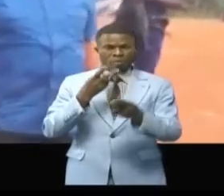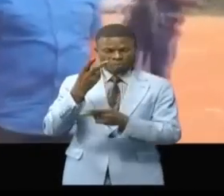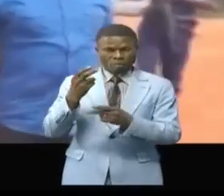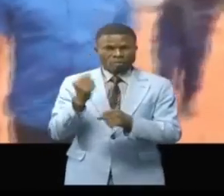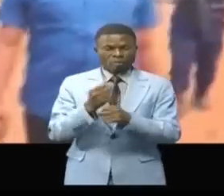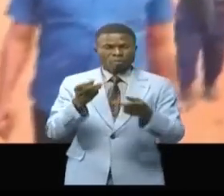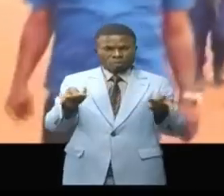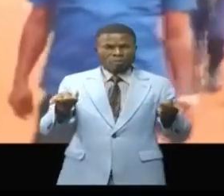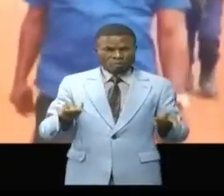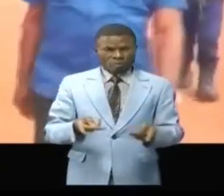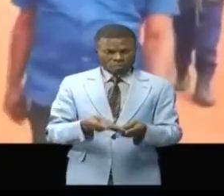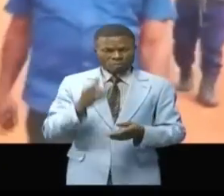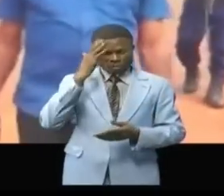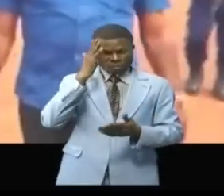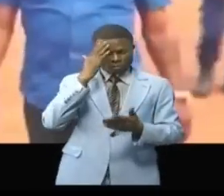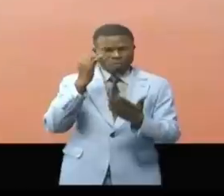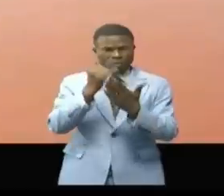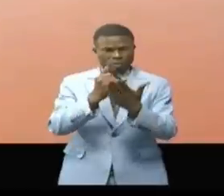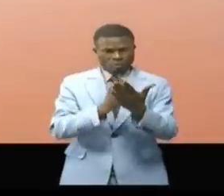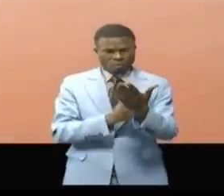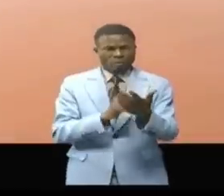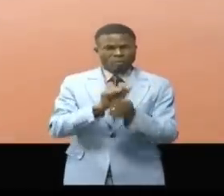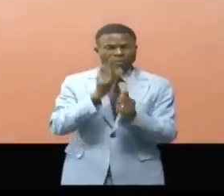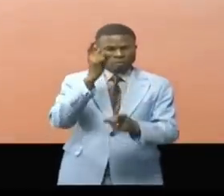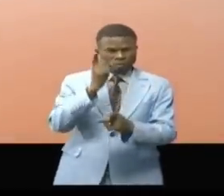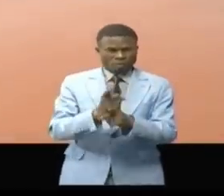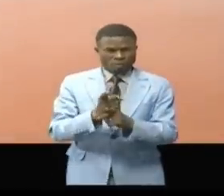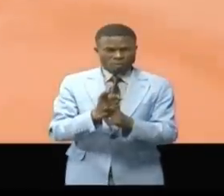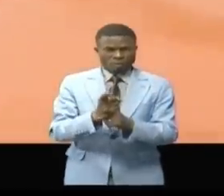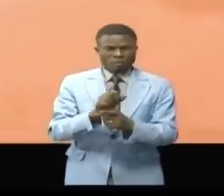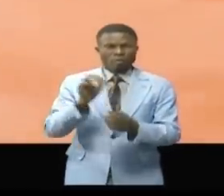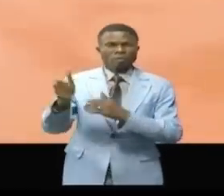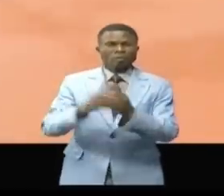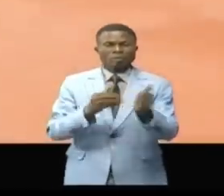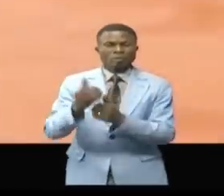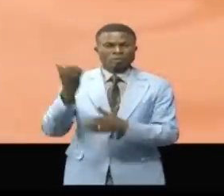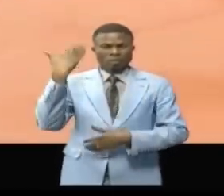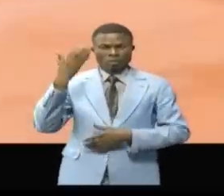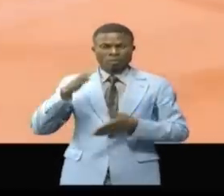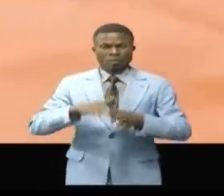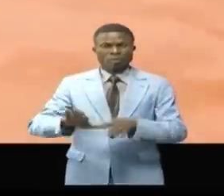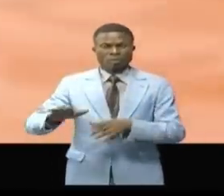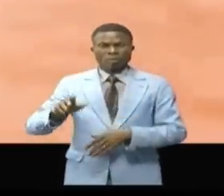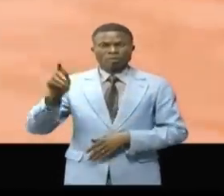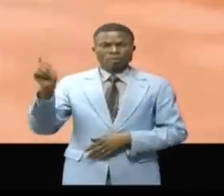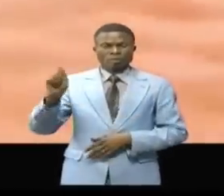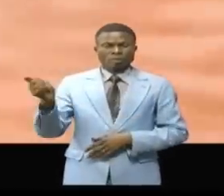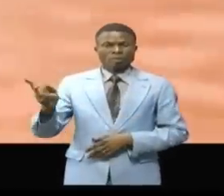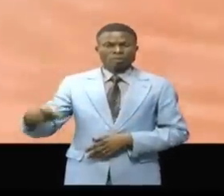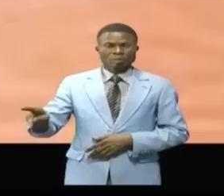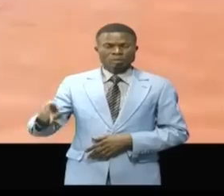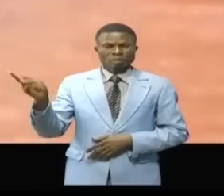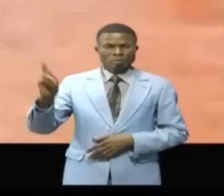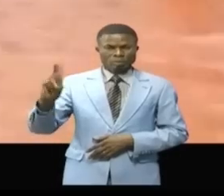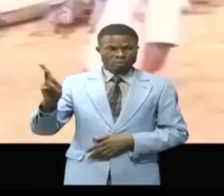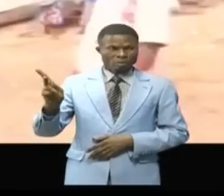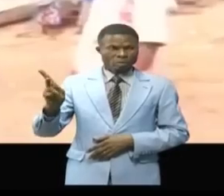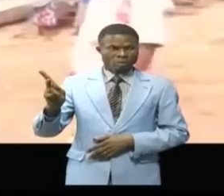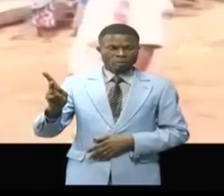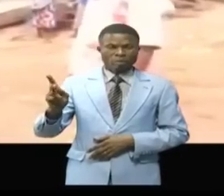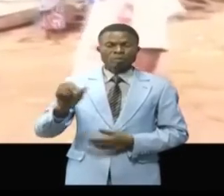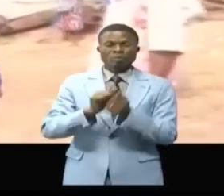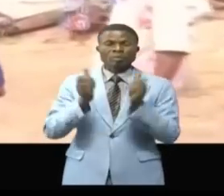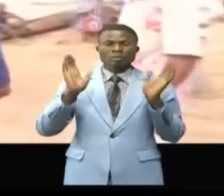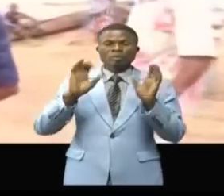terrain afin d'identifier les problématiques clés liées à la pollution des eaux de la rivière Chikapa dans la province du Kasaï. Cette